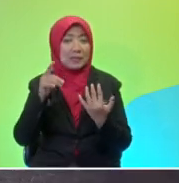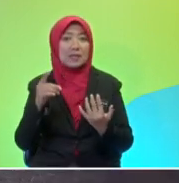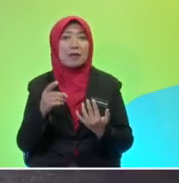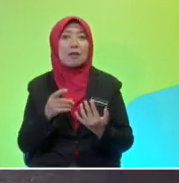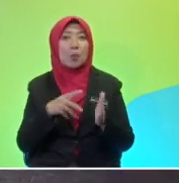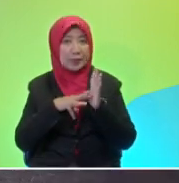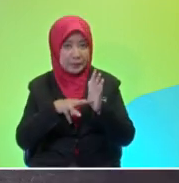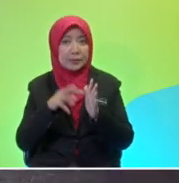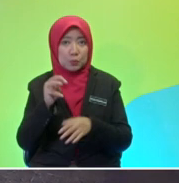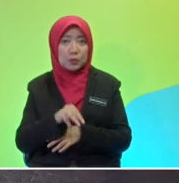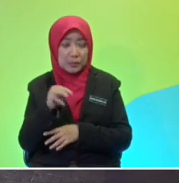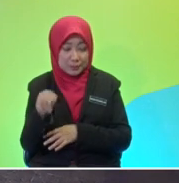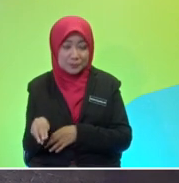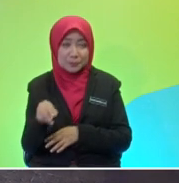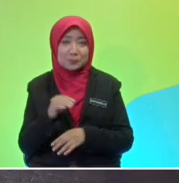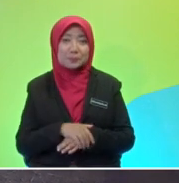Oke